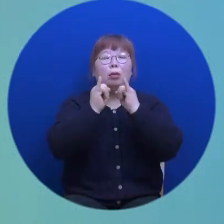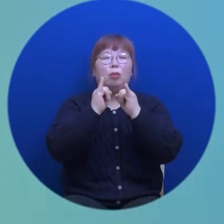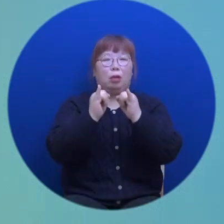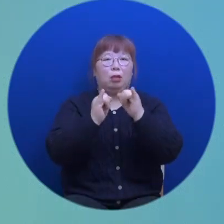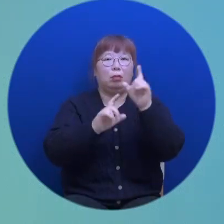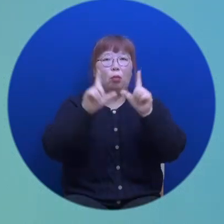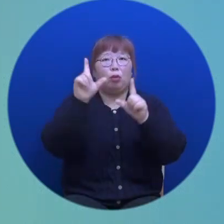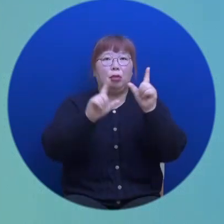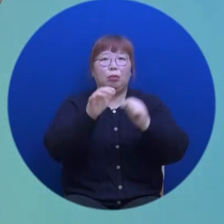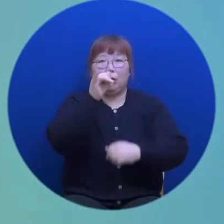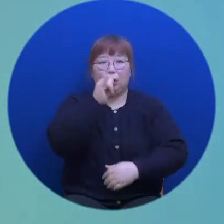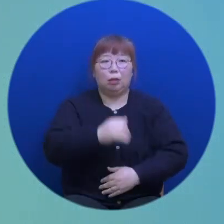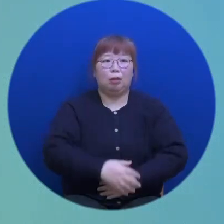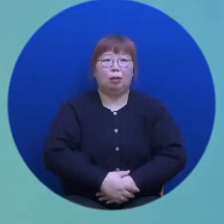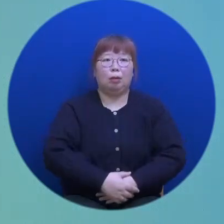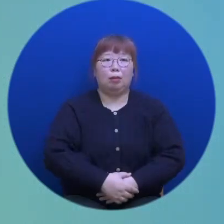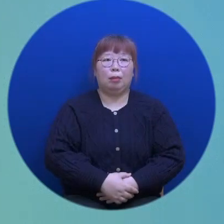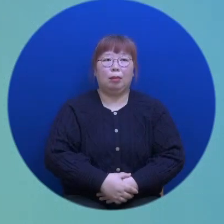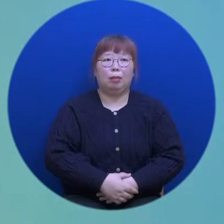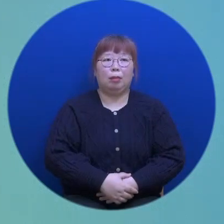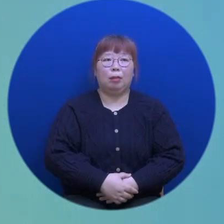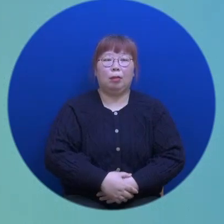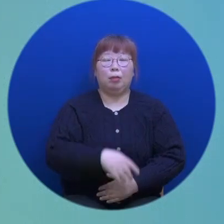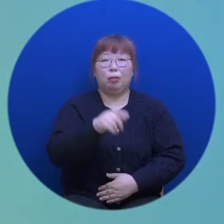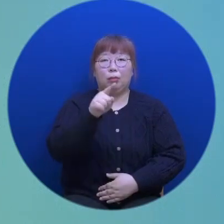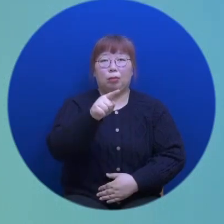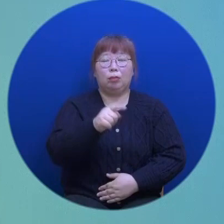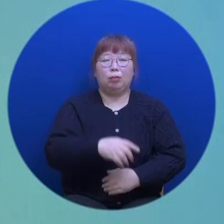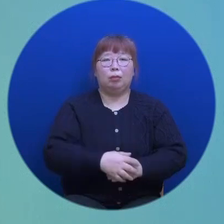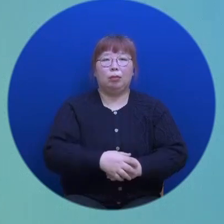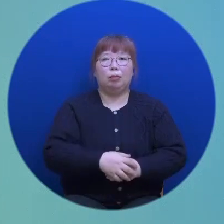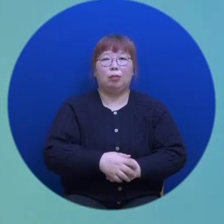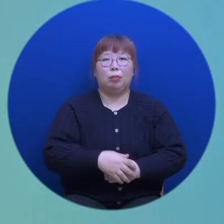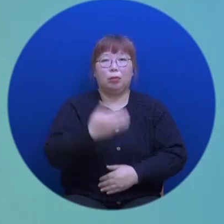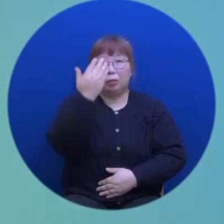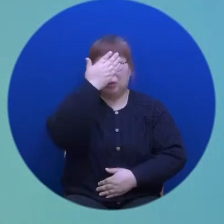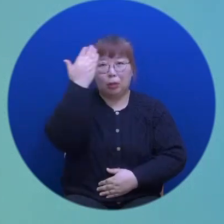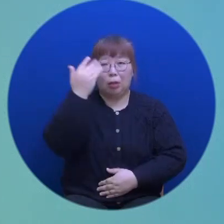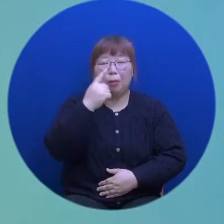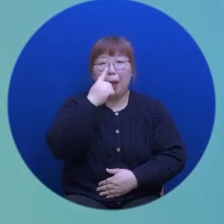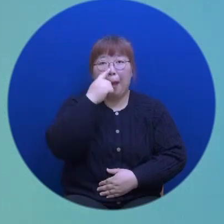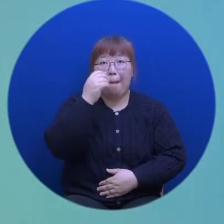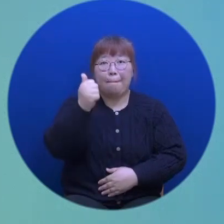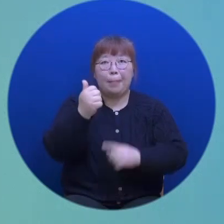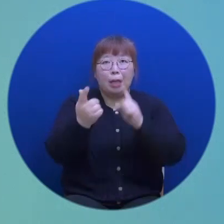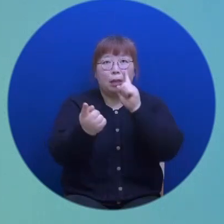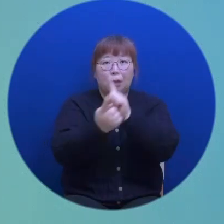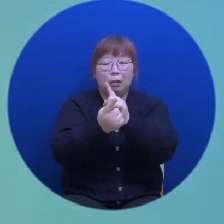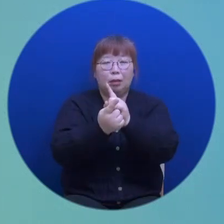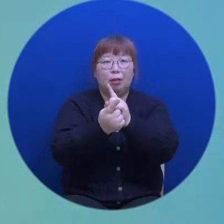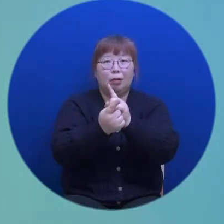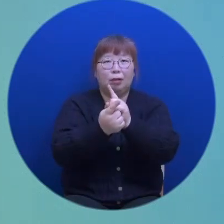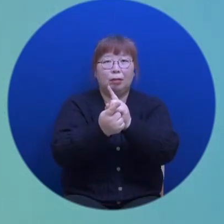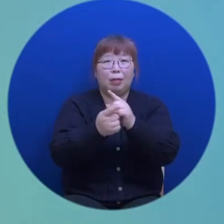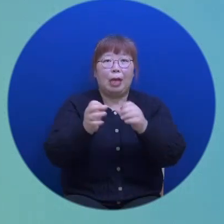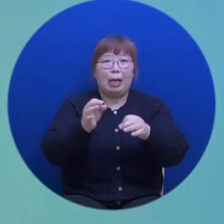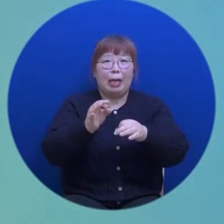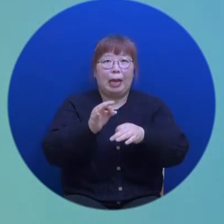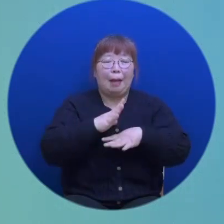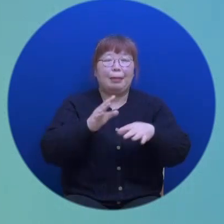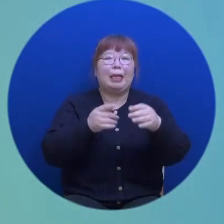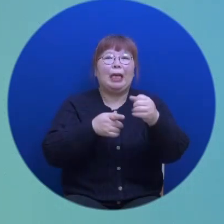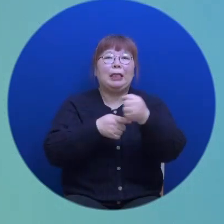모습이 담겨서 나오는 겁니다. 알고 보니까 이 젊은 아빠들을 대상으로 깜짝 실험 카메라를 한